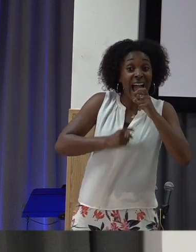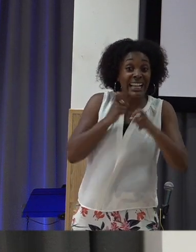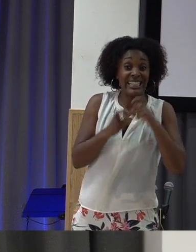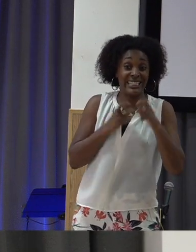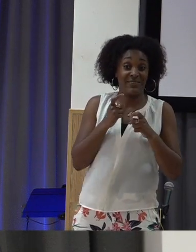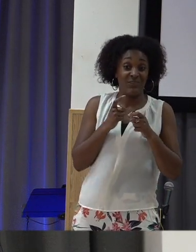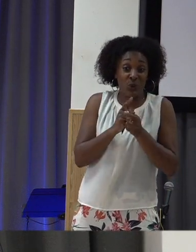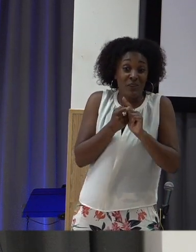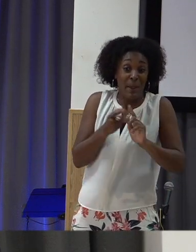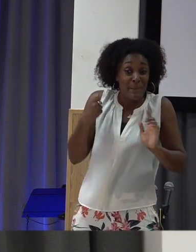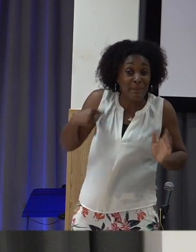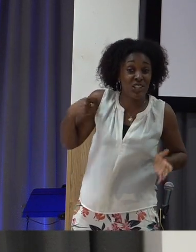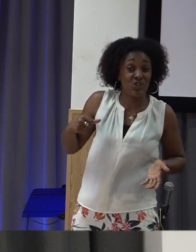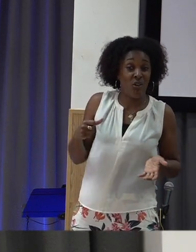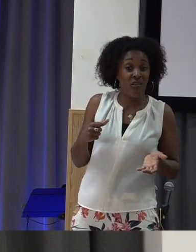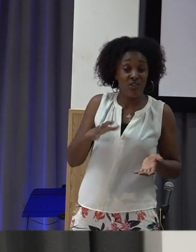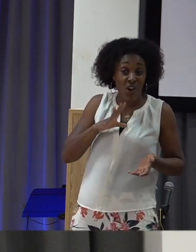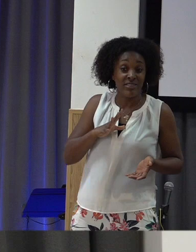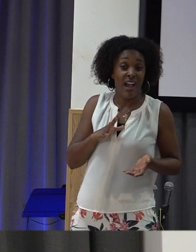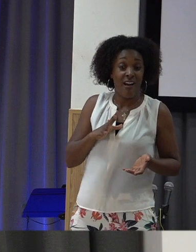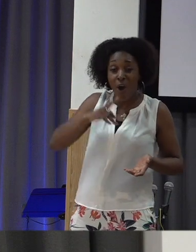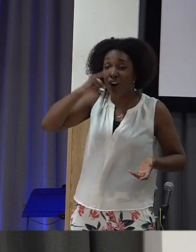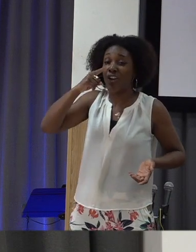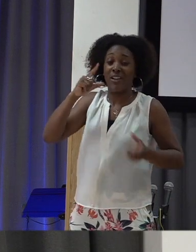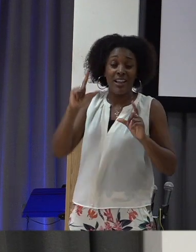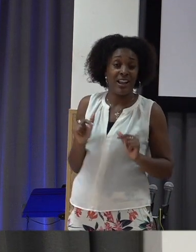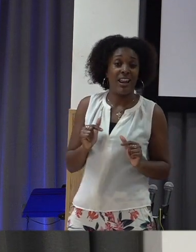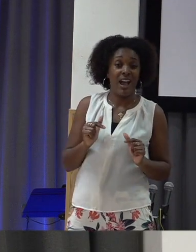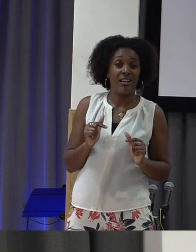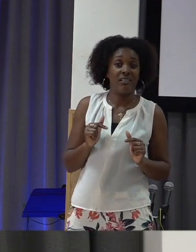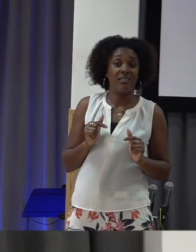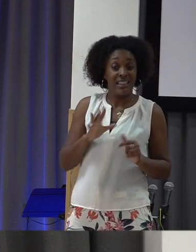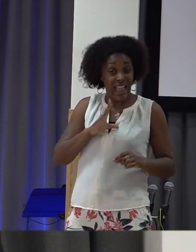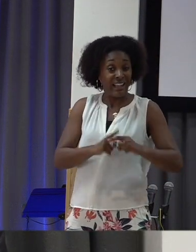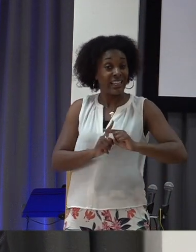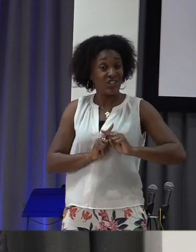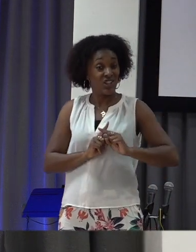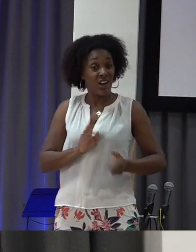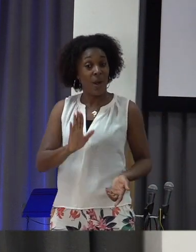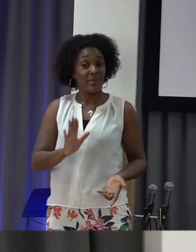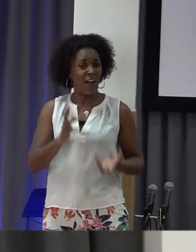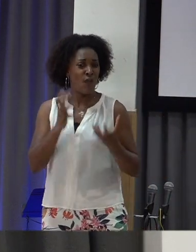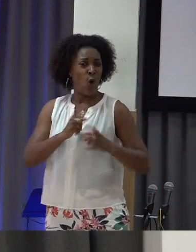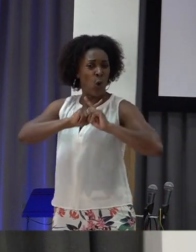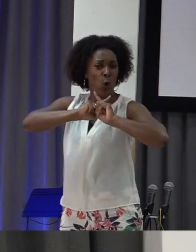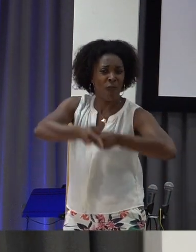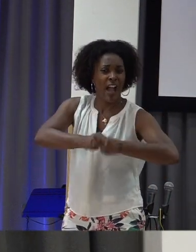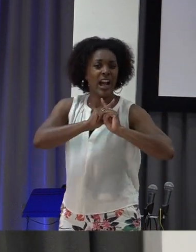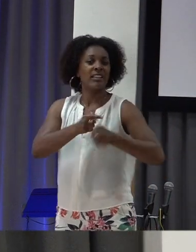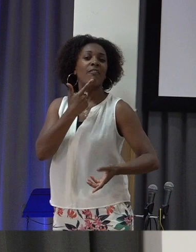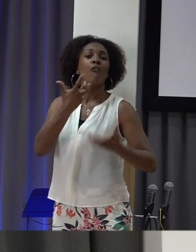hargneux, amers, orgueilleux. Et je crois qu'on peut voir là ce désir de